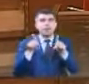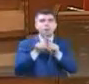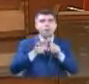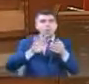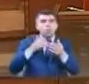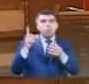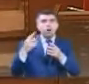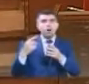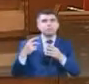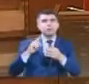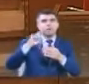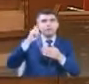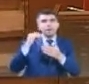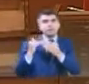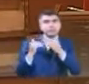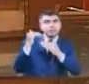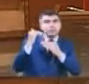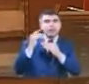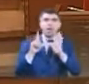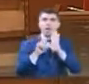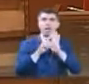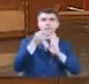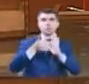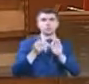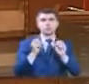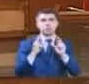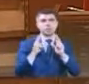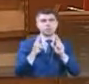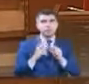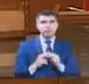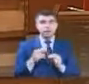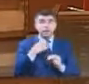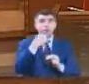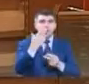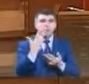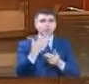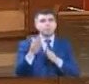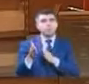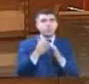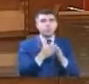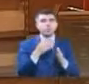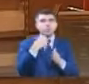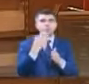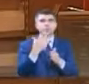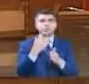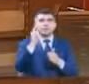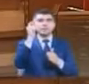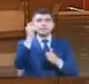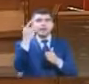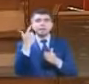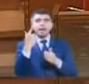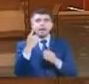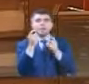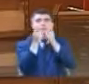يتحمل مسؤوليته في الاستهلاك ديالو فيما يتعلق بداك الشيء اللي وقع في الشمال ديال امانديس هناك اخطاء ارتكبت لانه